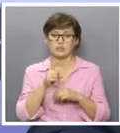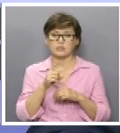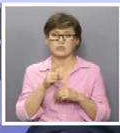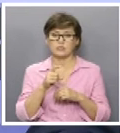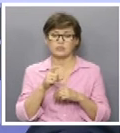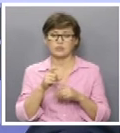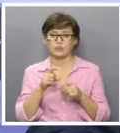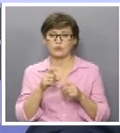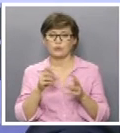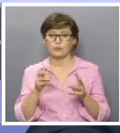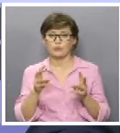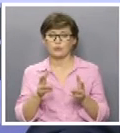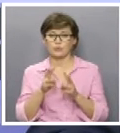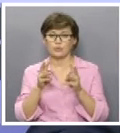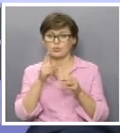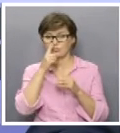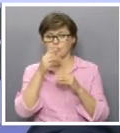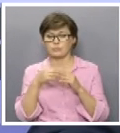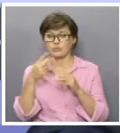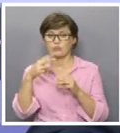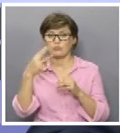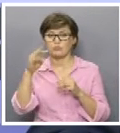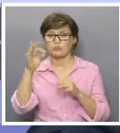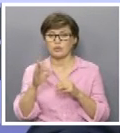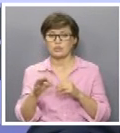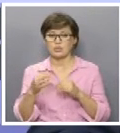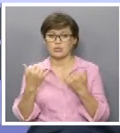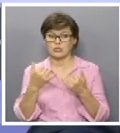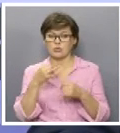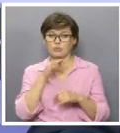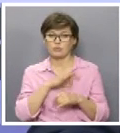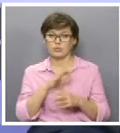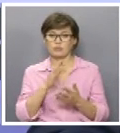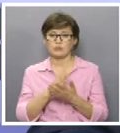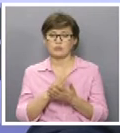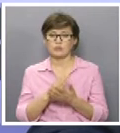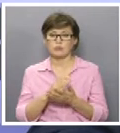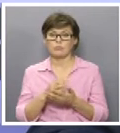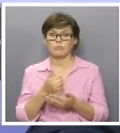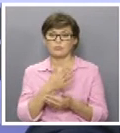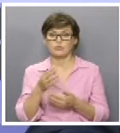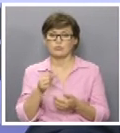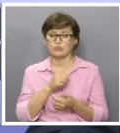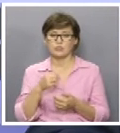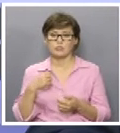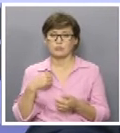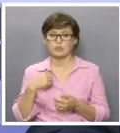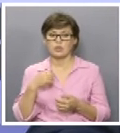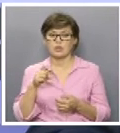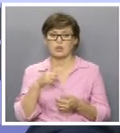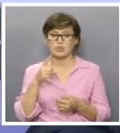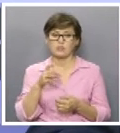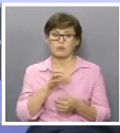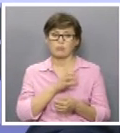газдың, газ отынның шамамен 20-30% ғана қазіргі таңда қолданылып жатыр. Яғни біз өзіміз газға